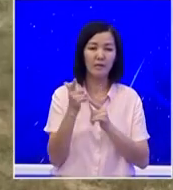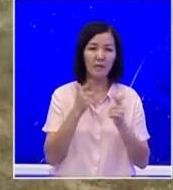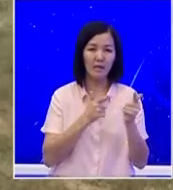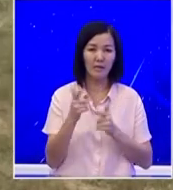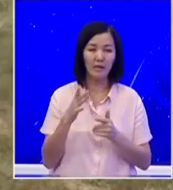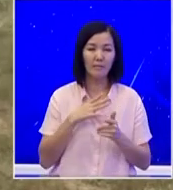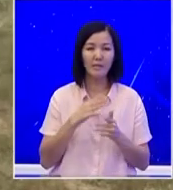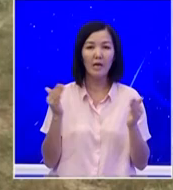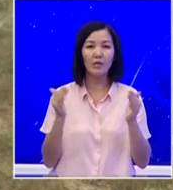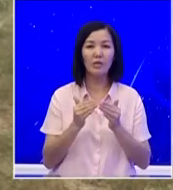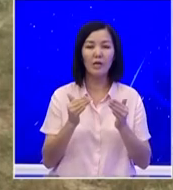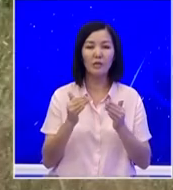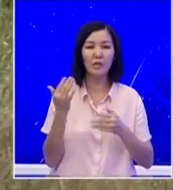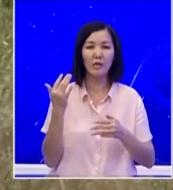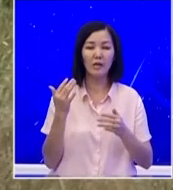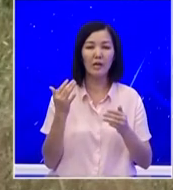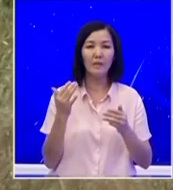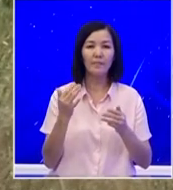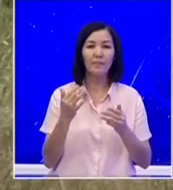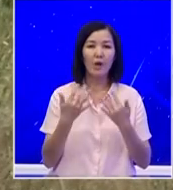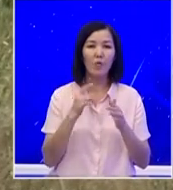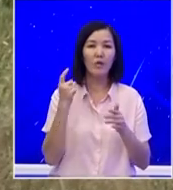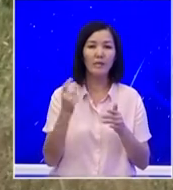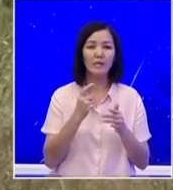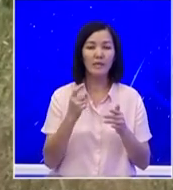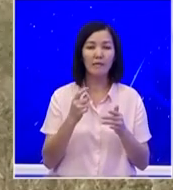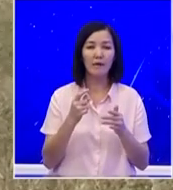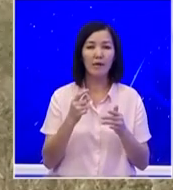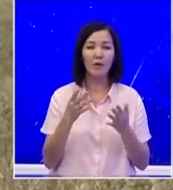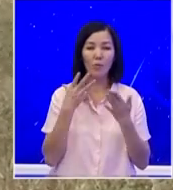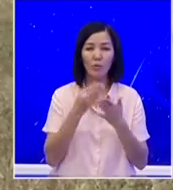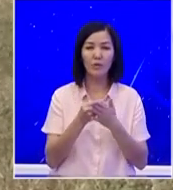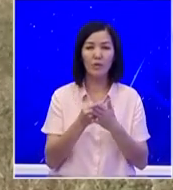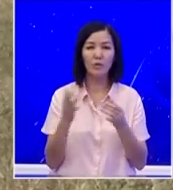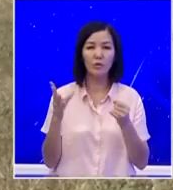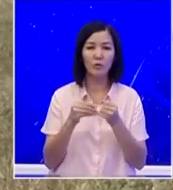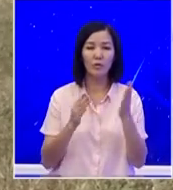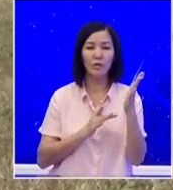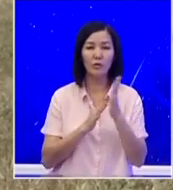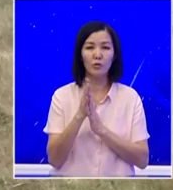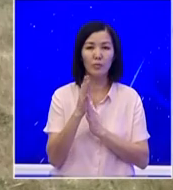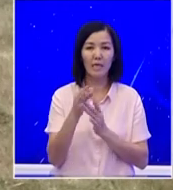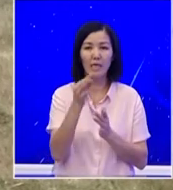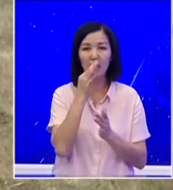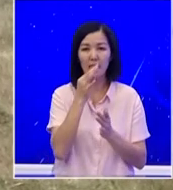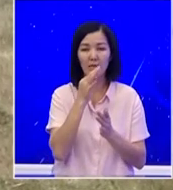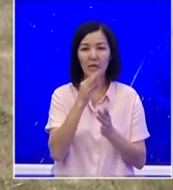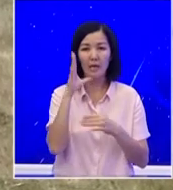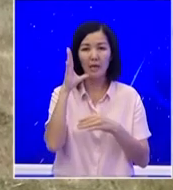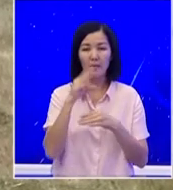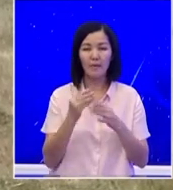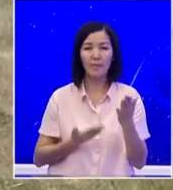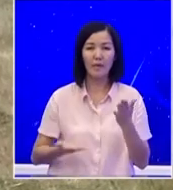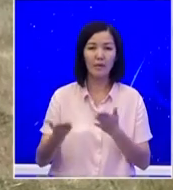аймақтағы шағын немесе ұсақ шаруашылықтарда құрғырап отырған жоқ. Қолда бар шабындық пен жоңышқалық алқаптарға ерте барып кеш қайтып, мал